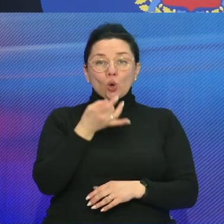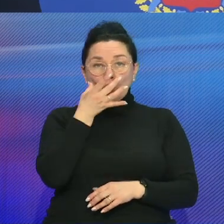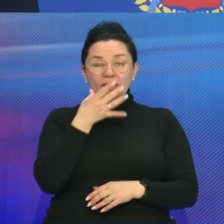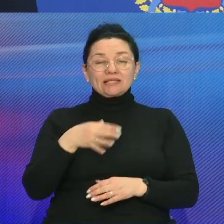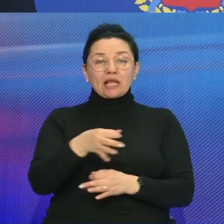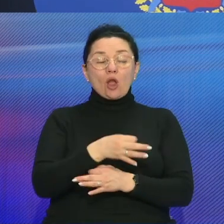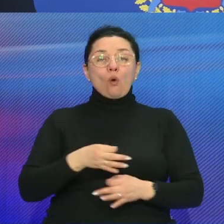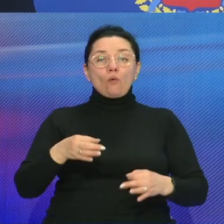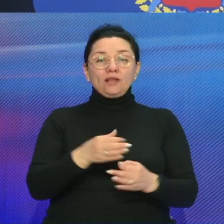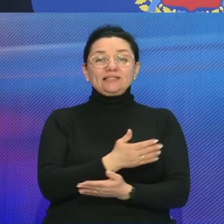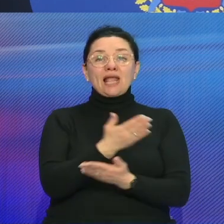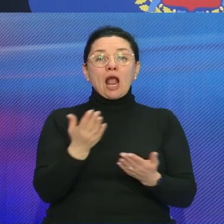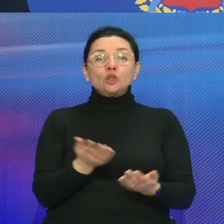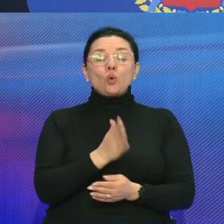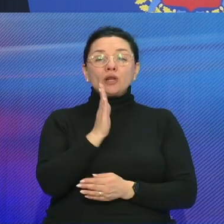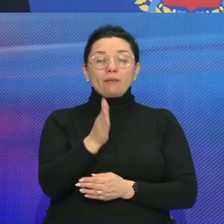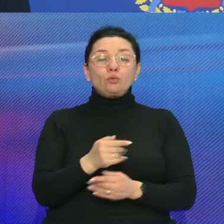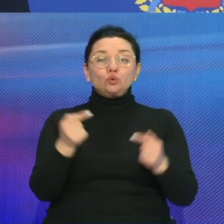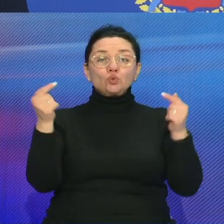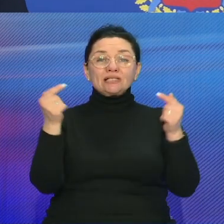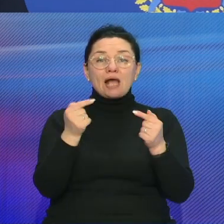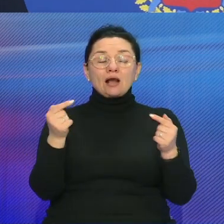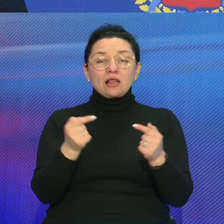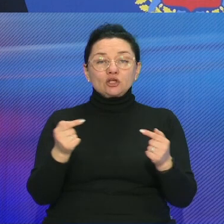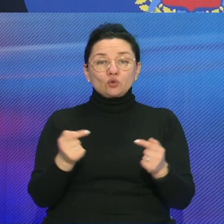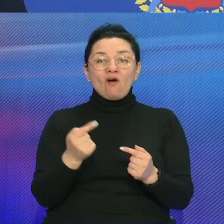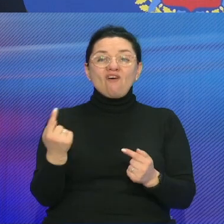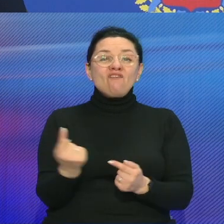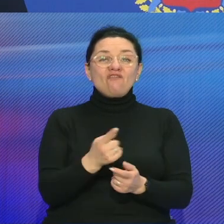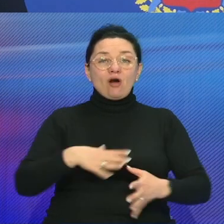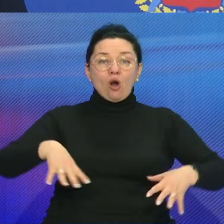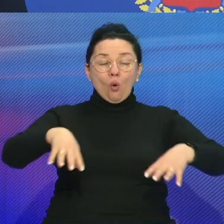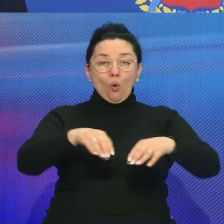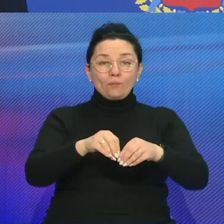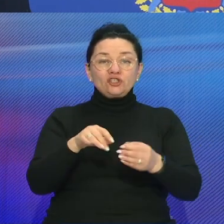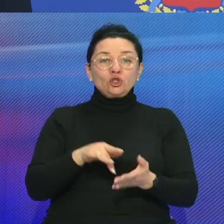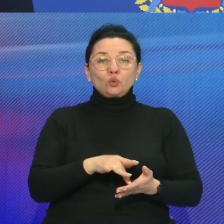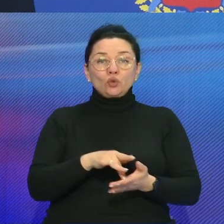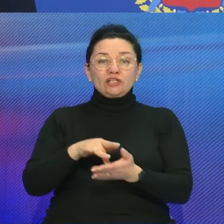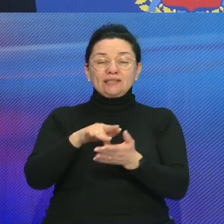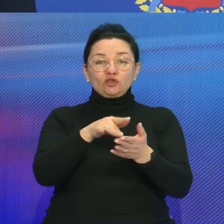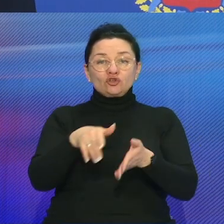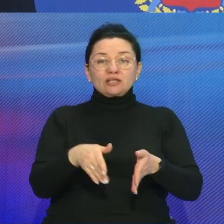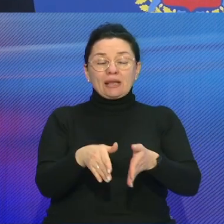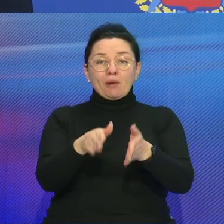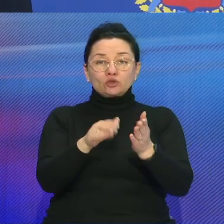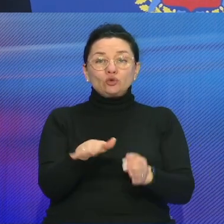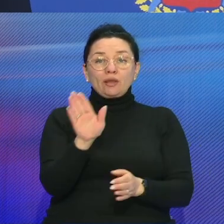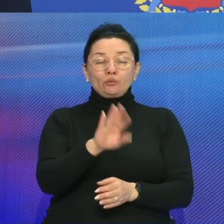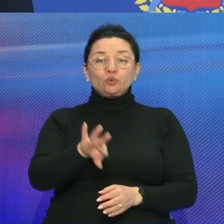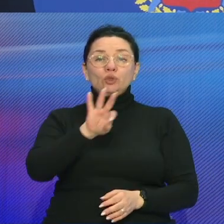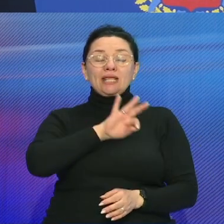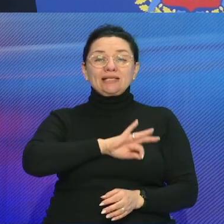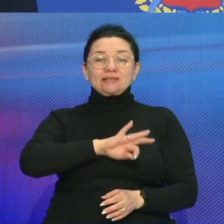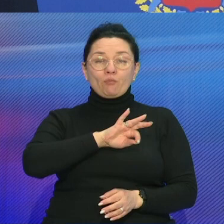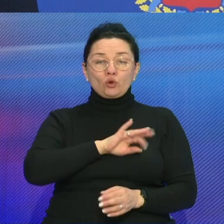согласованы, заключены в один туристический маршрут, но и будут использоваться туристами не только местными,